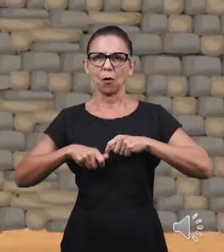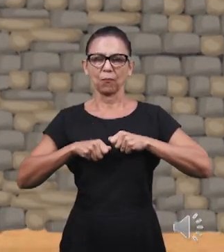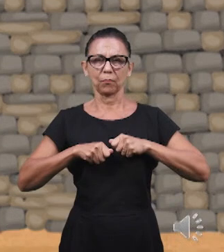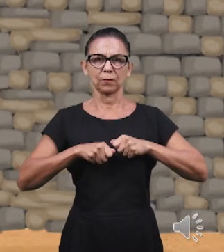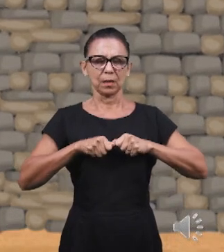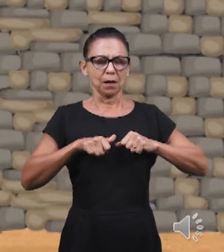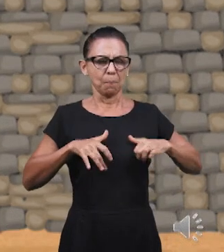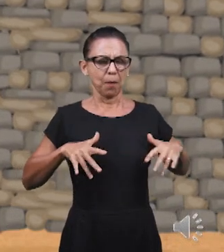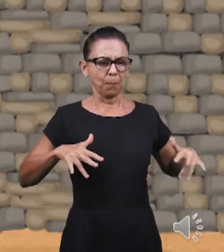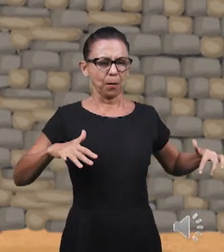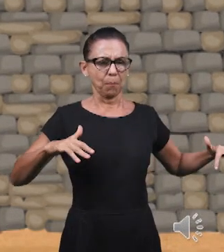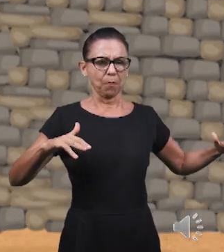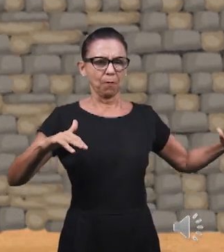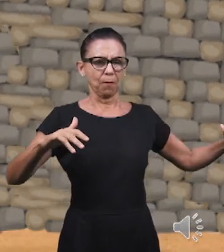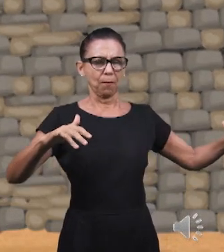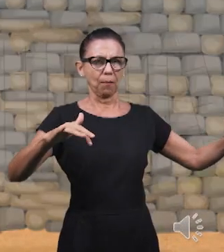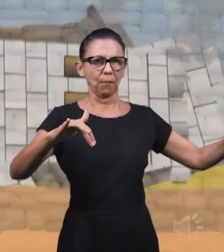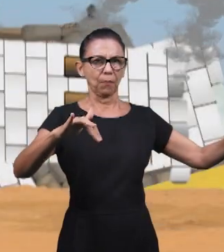ville